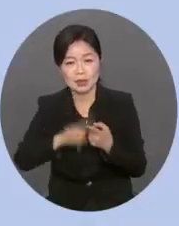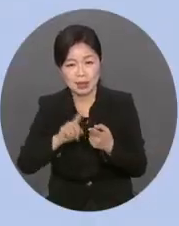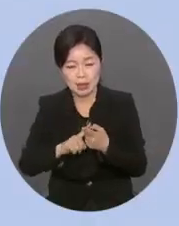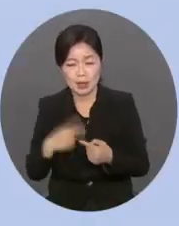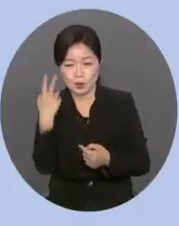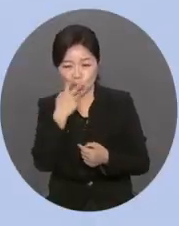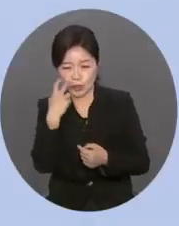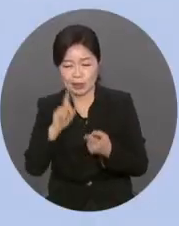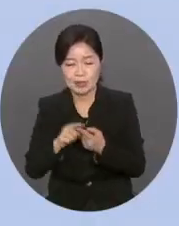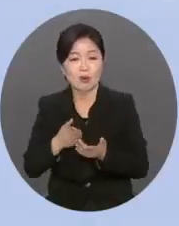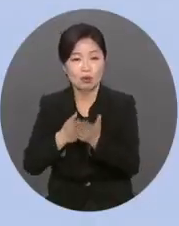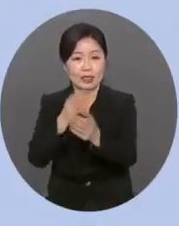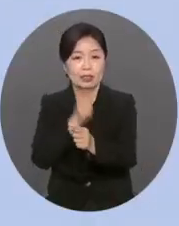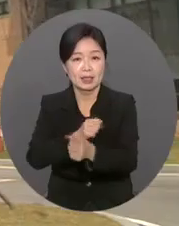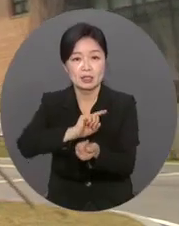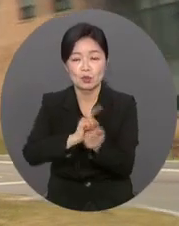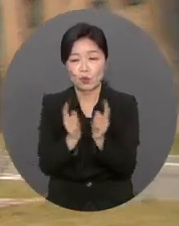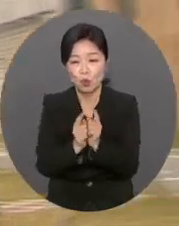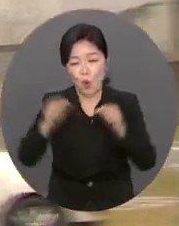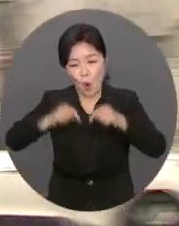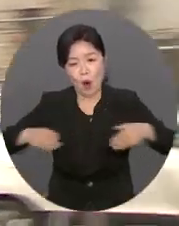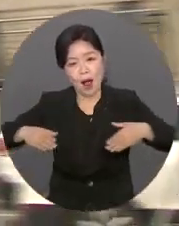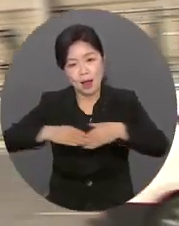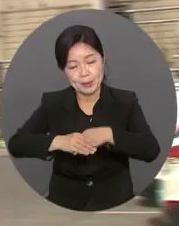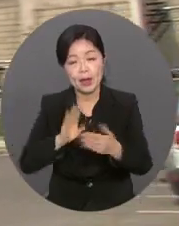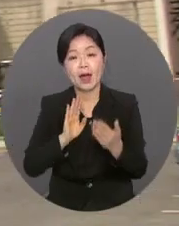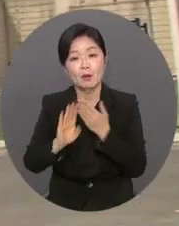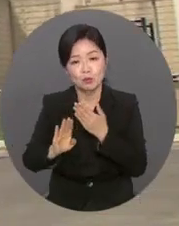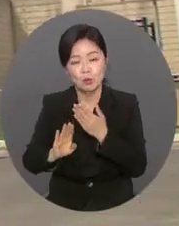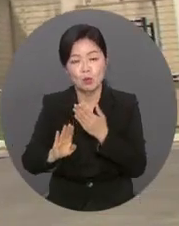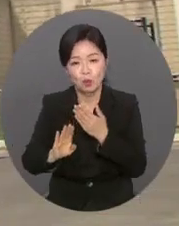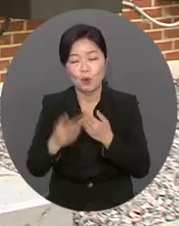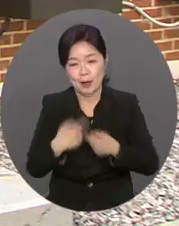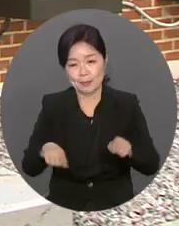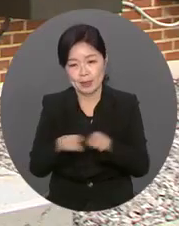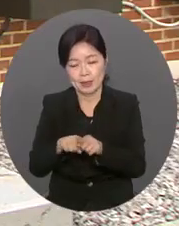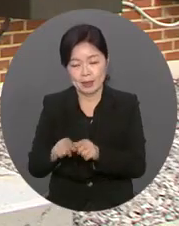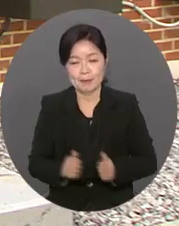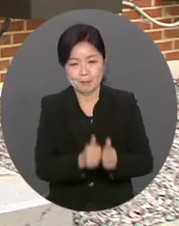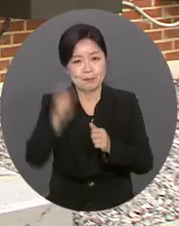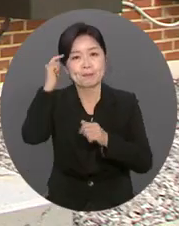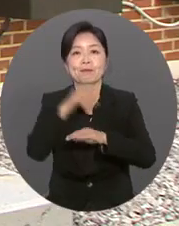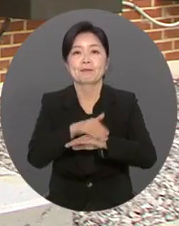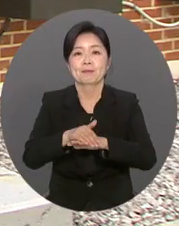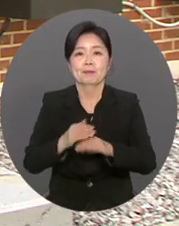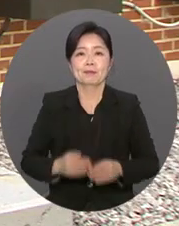요구한다는 계획이어서 양측은 협의 기구를 꾸려 향후 대책을 논의할 예정입니다 MBC 뉴스 우종훈입니다